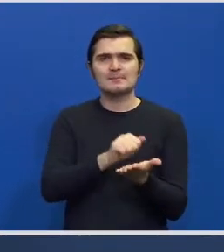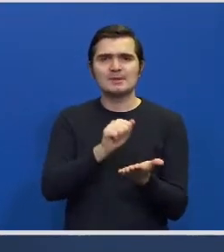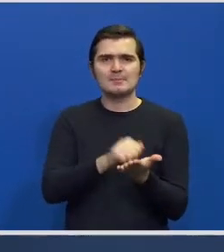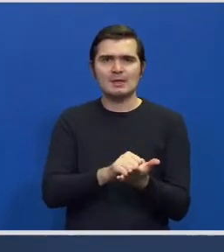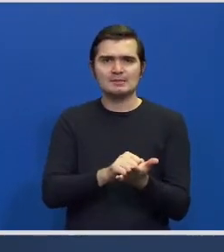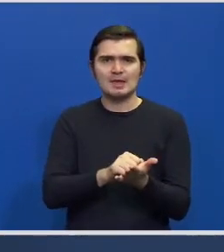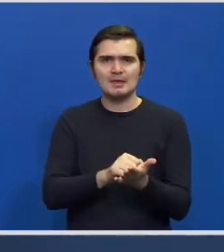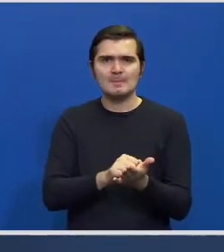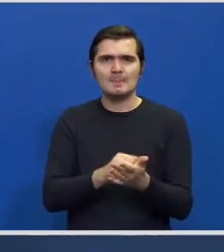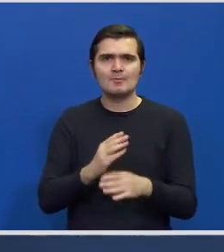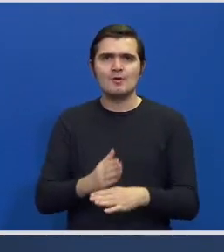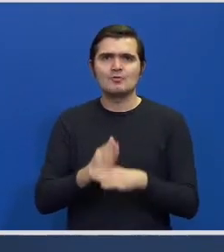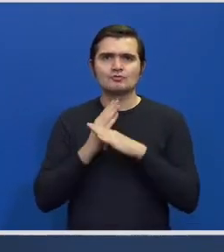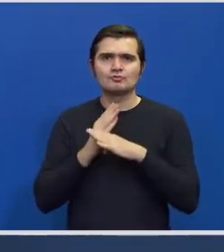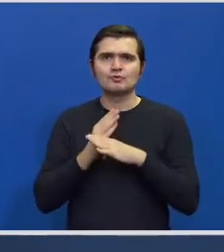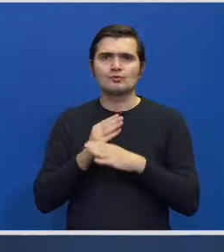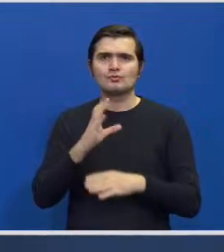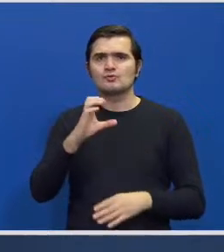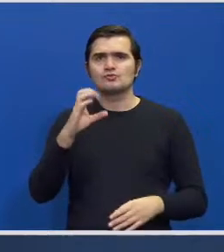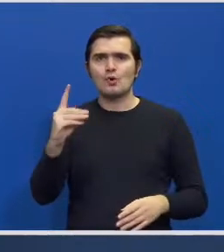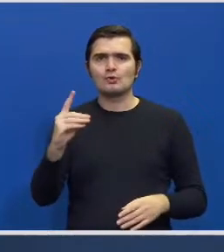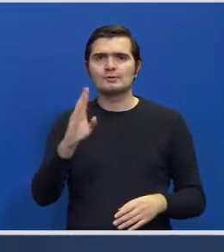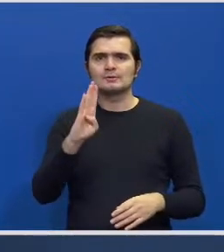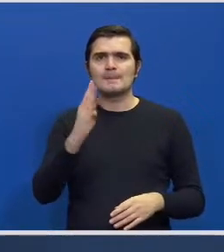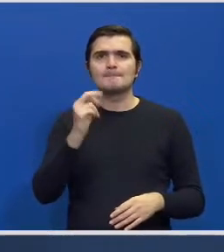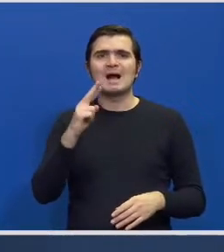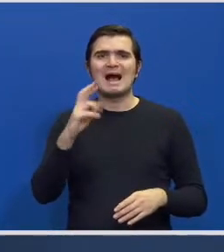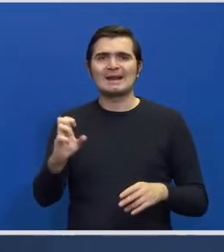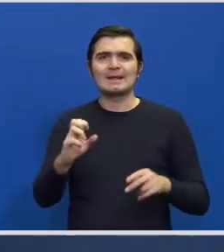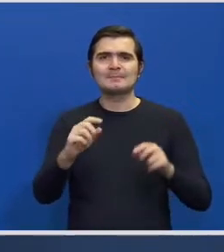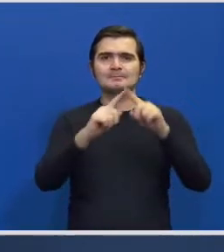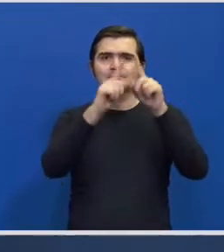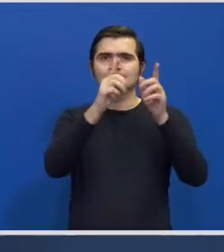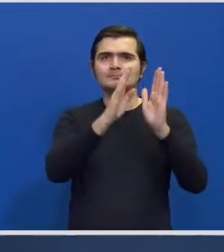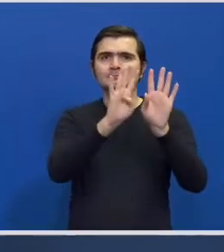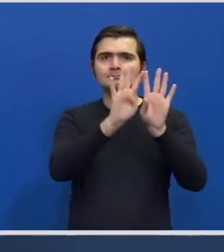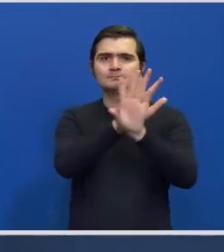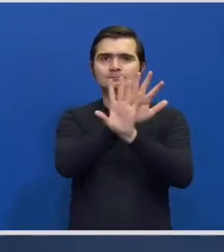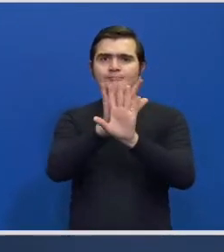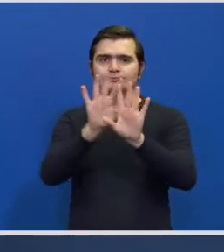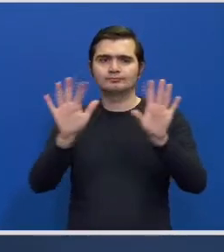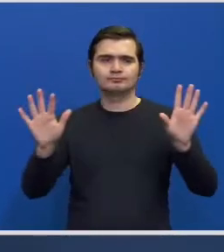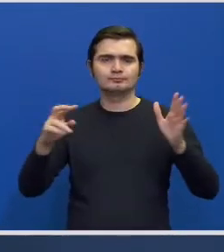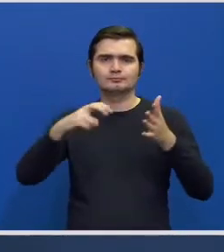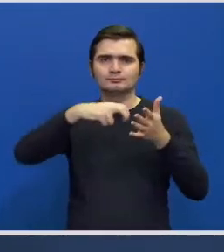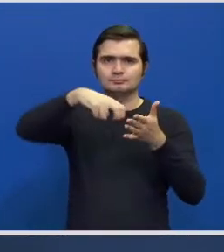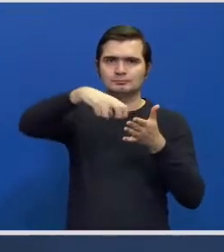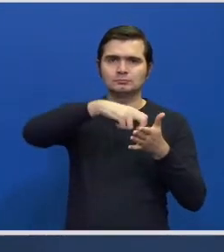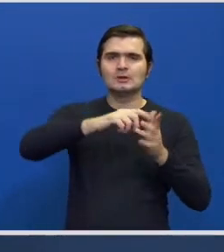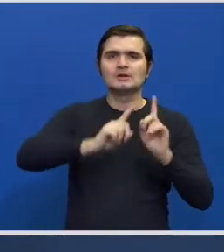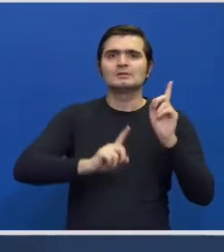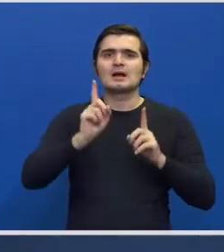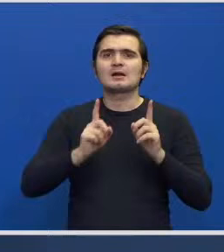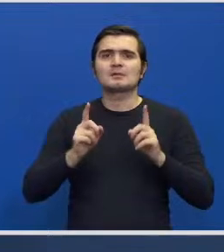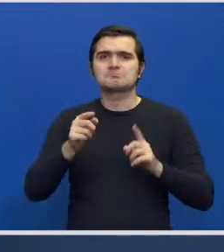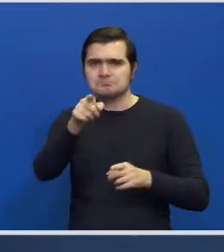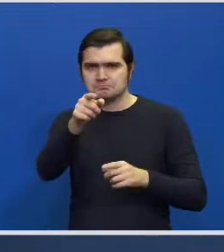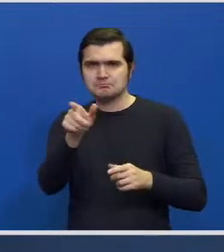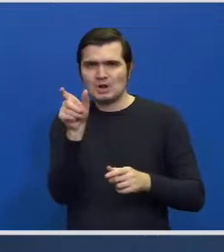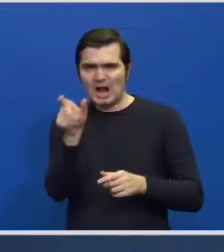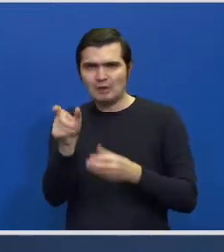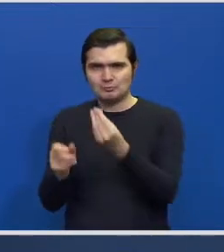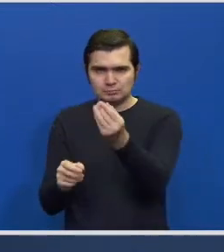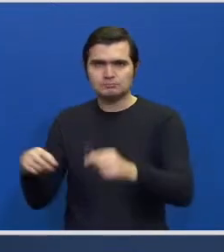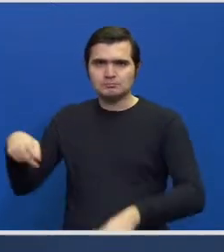respectiv sunt imprimate prin intermediul codurilor de bară și la momentul la care